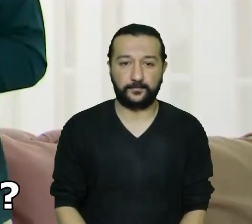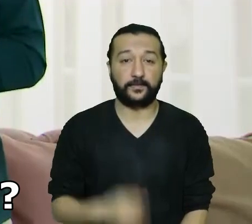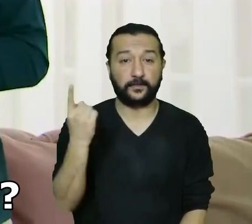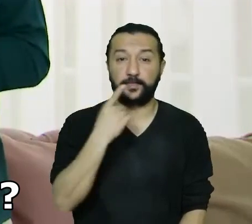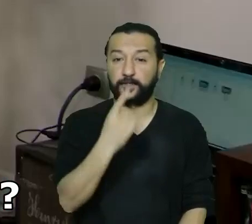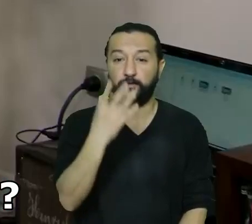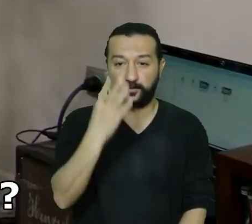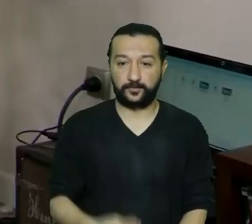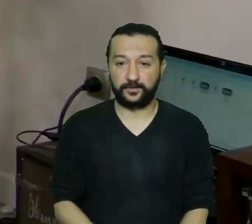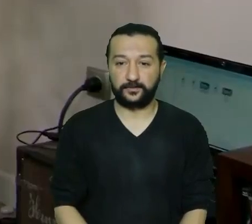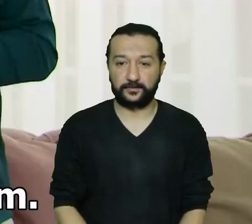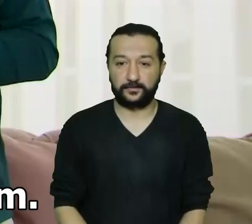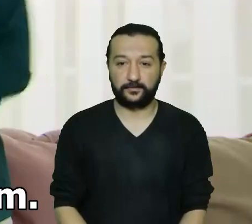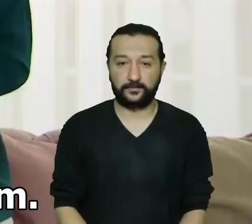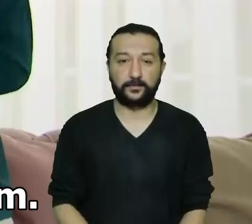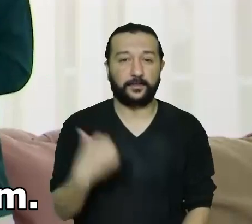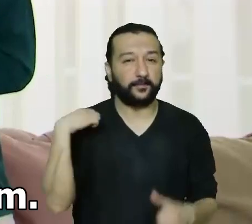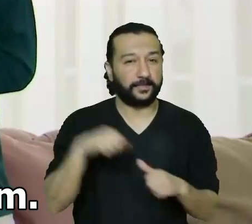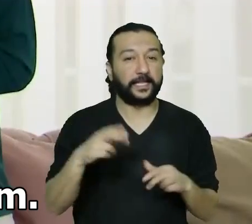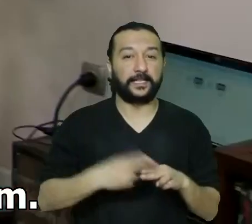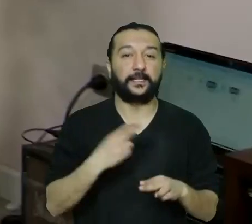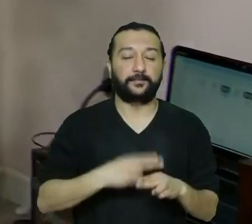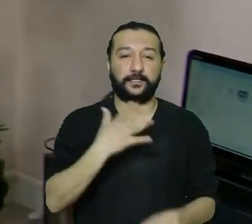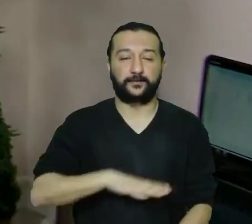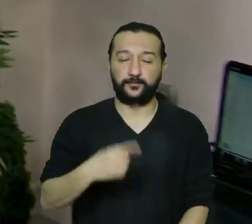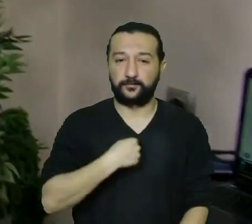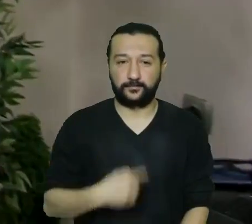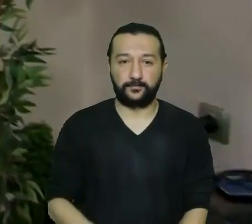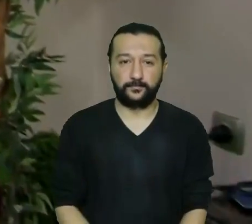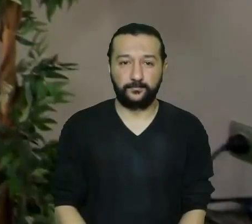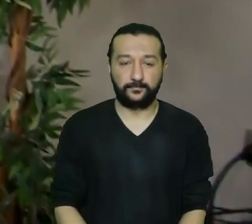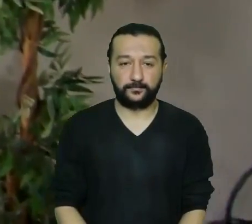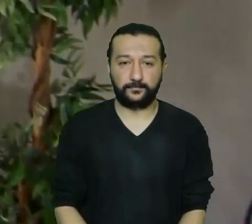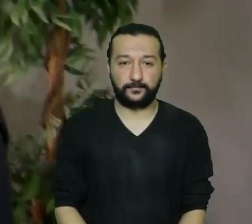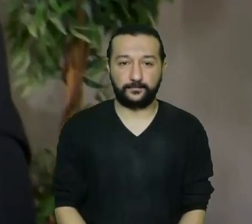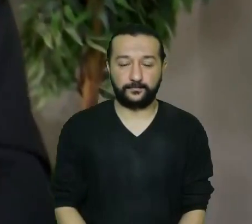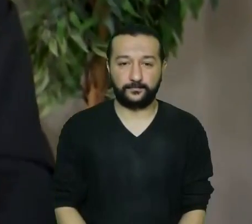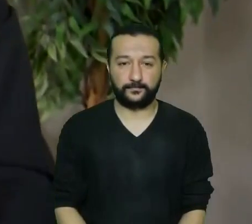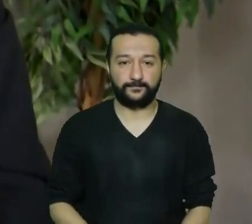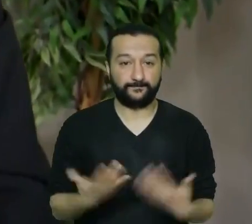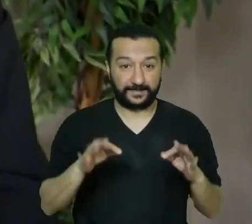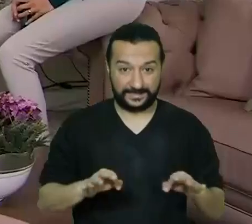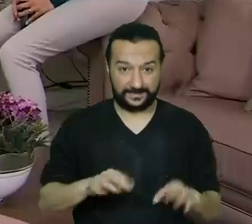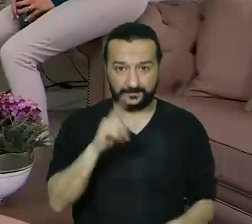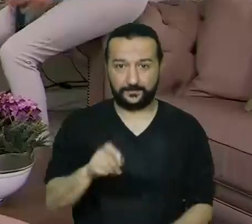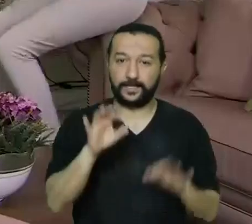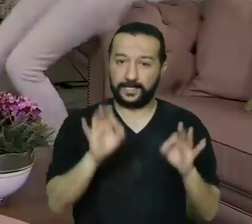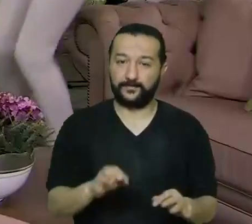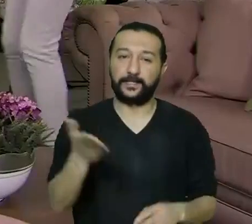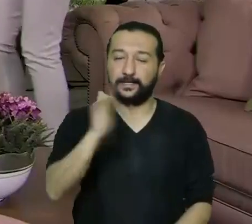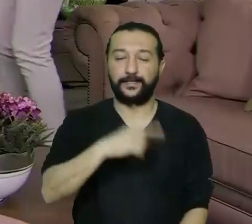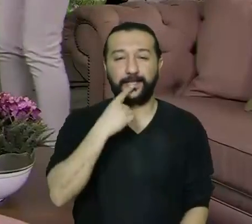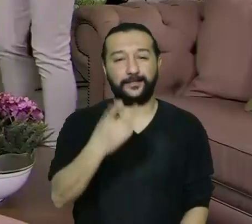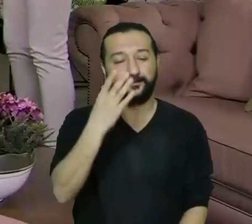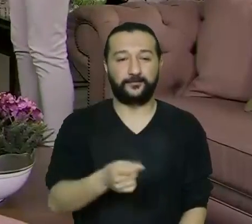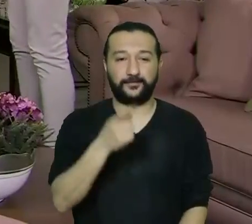Bir şey söyleyebilir miyim? Bir daha denemek istiyorum. Aha. Şimdi mi? Evet hayatım, hadi hadi